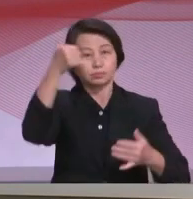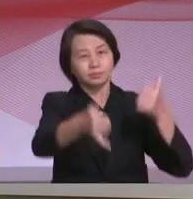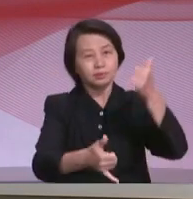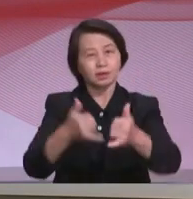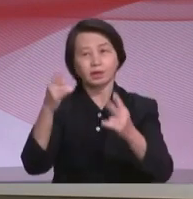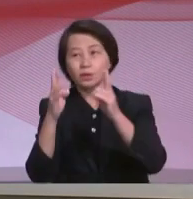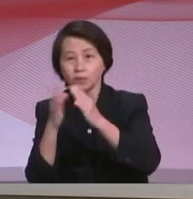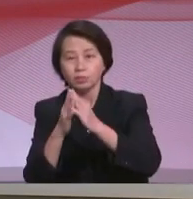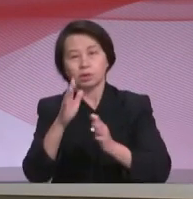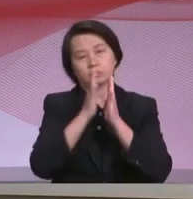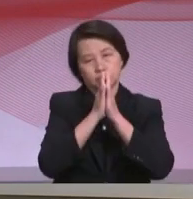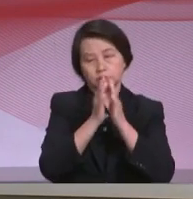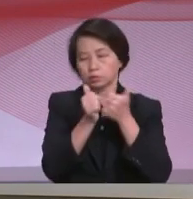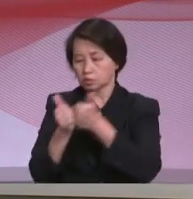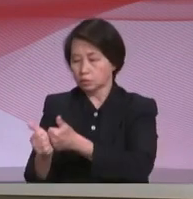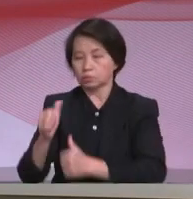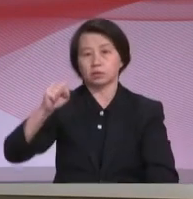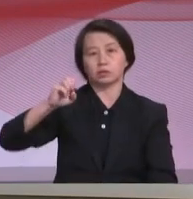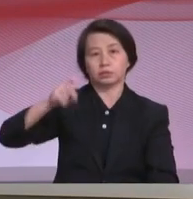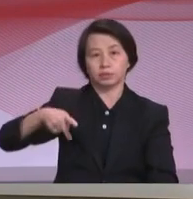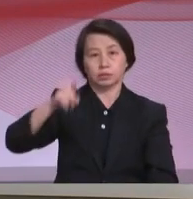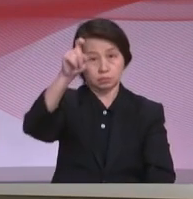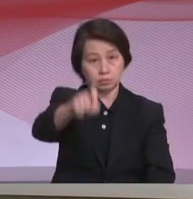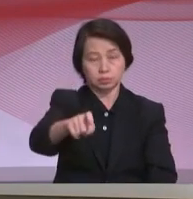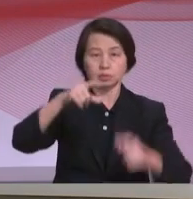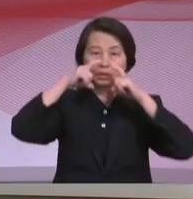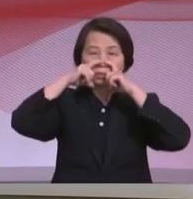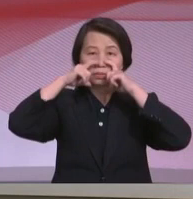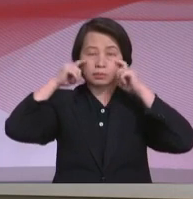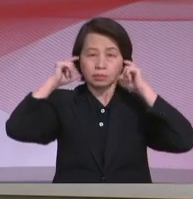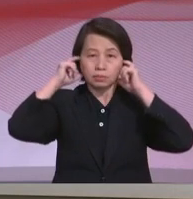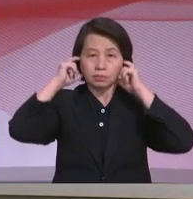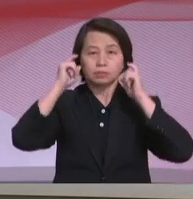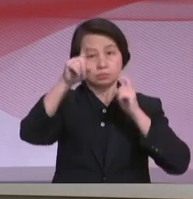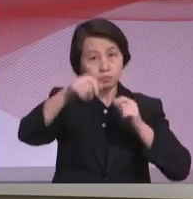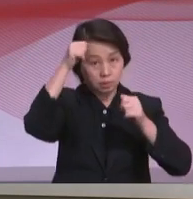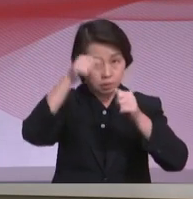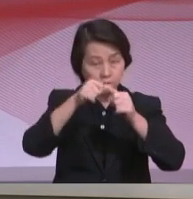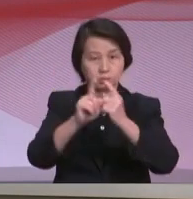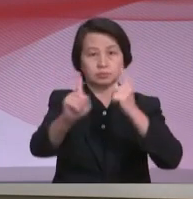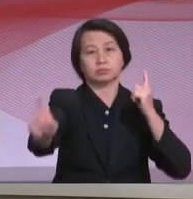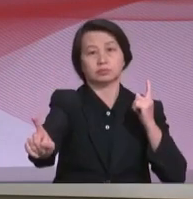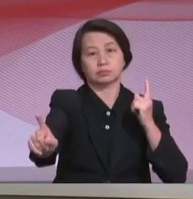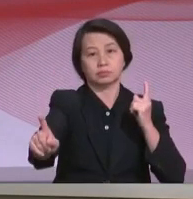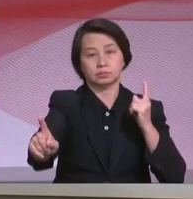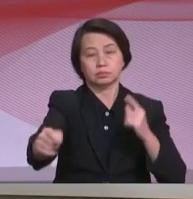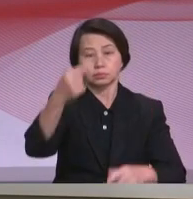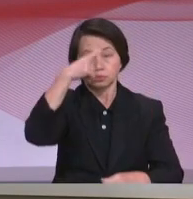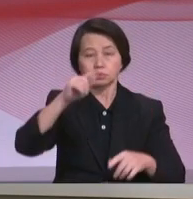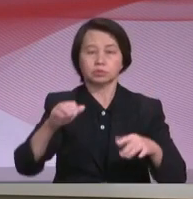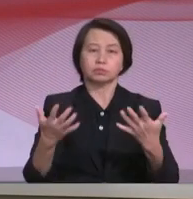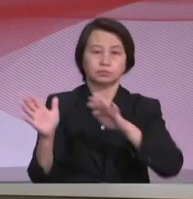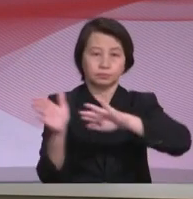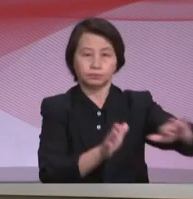kunjung-mengunjung ini perlu patuh pada SOP seperti memakai pelitup muka, penjarakan sosial dan sebagainya. Bagi